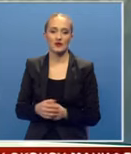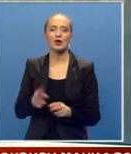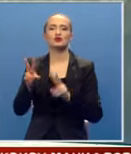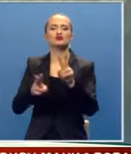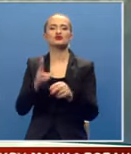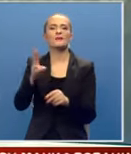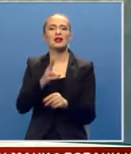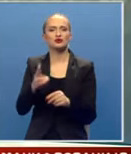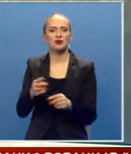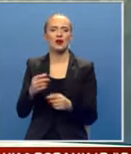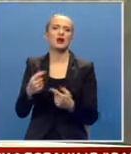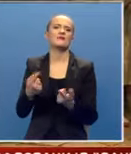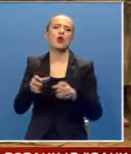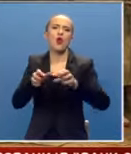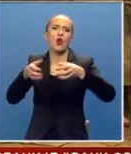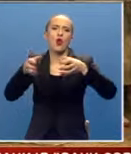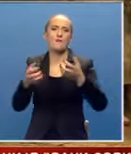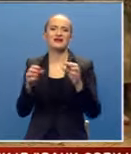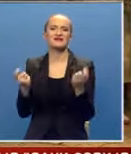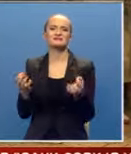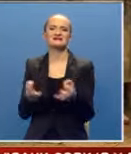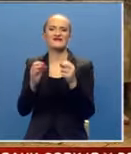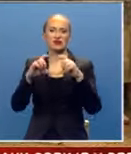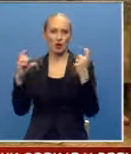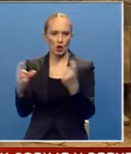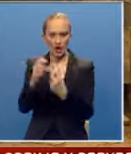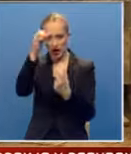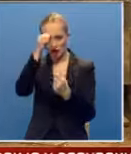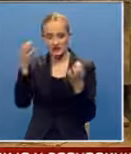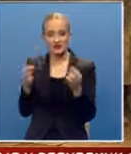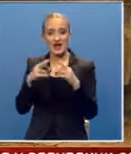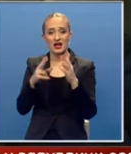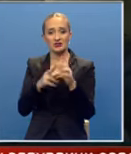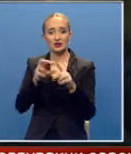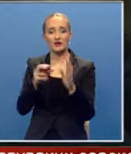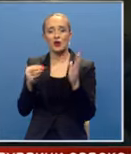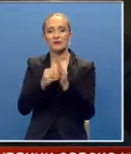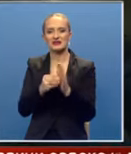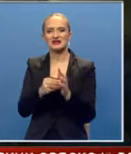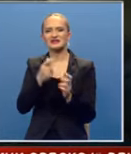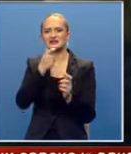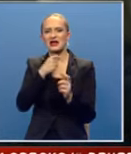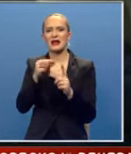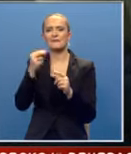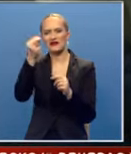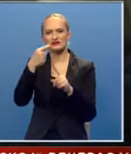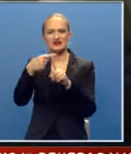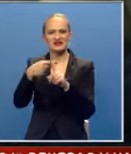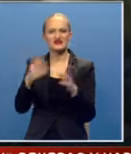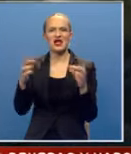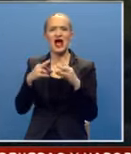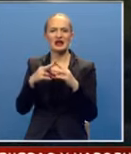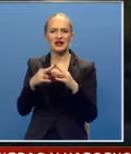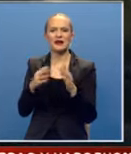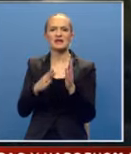Služenjem liturgije i tradicionalnim lomljenjem slavskog kolača, Krsnoslavu Aranđelovdan obilježila je Stara pravoslavna crkva svetih